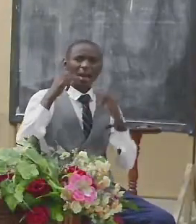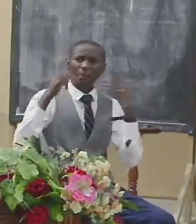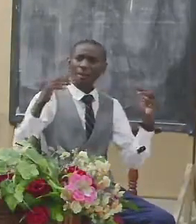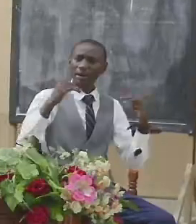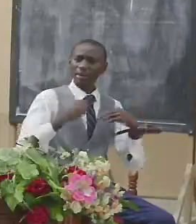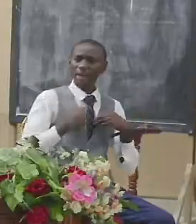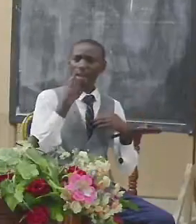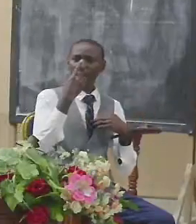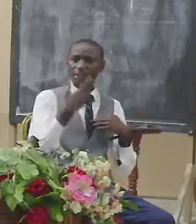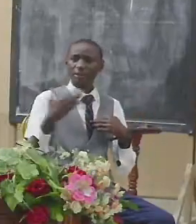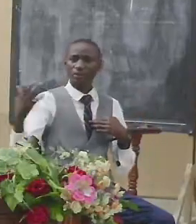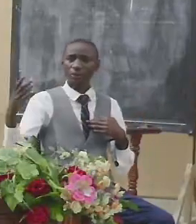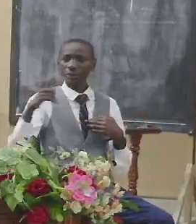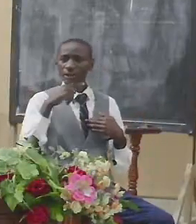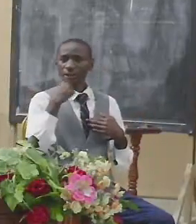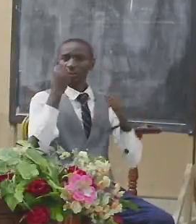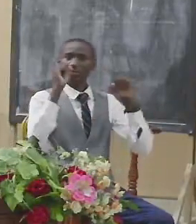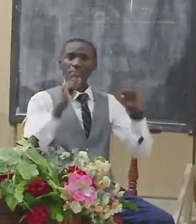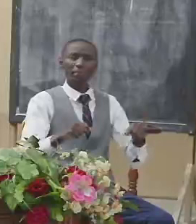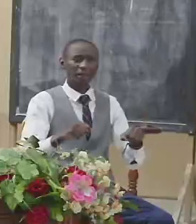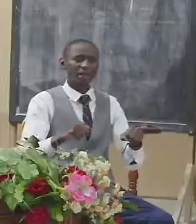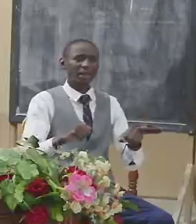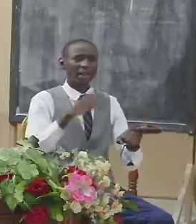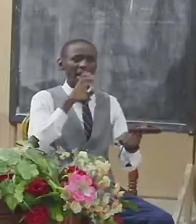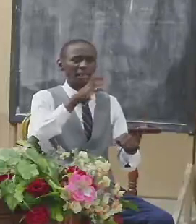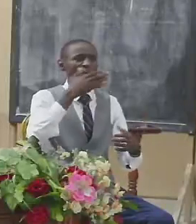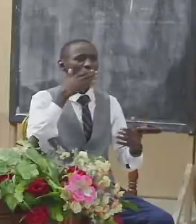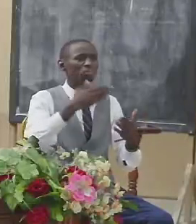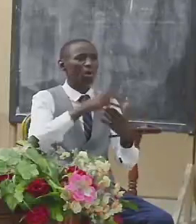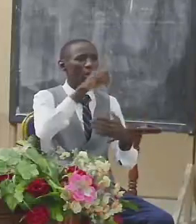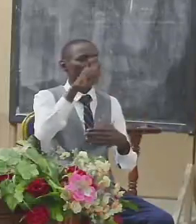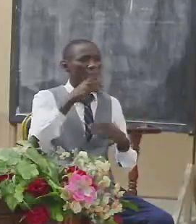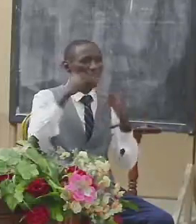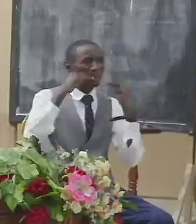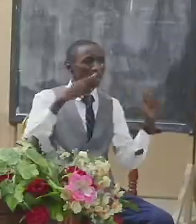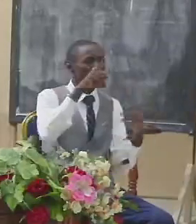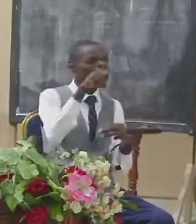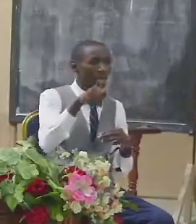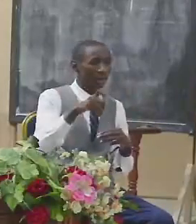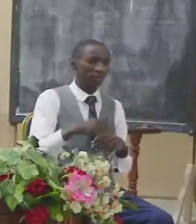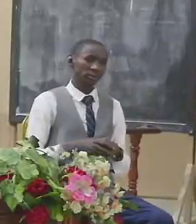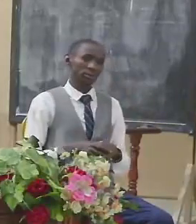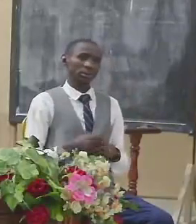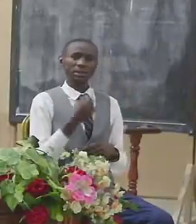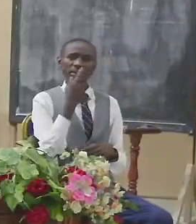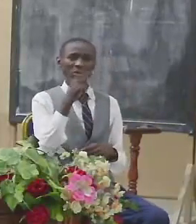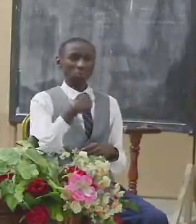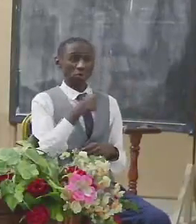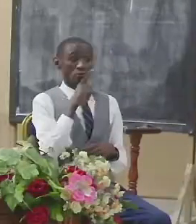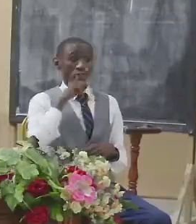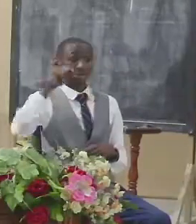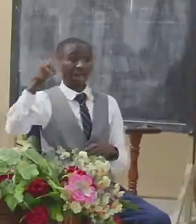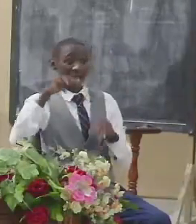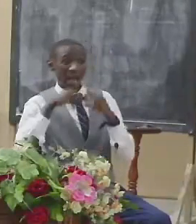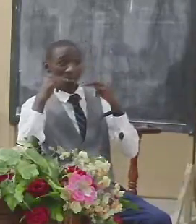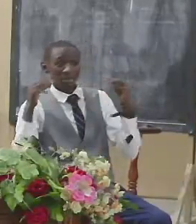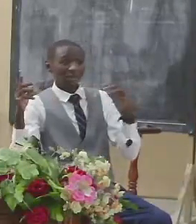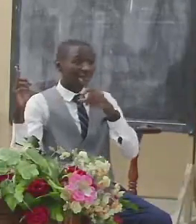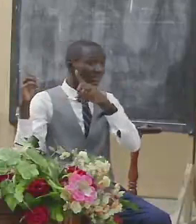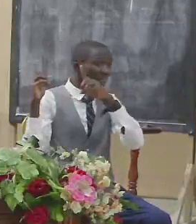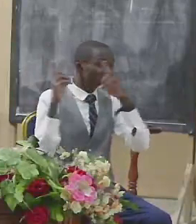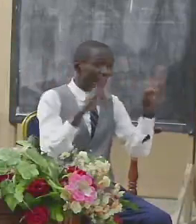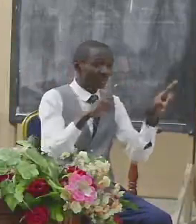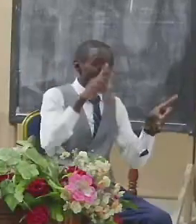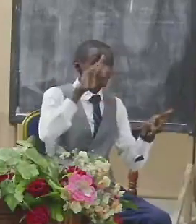chose qui peut être intéressant. Je kule kubari kuko kitu kabisa kinaweza kuvutia. Nasema mimi niko kule kunapita miaka